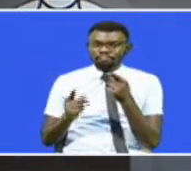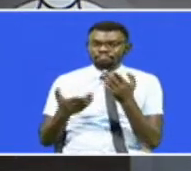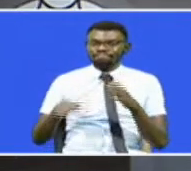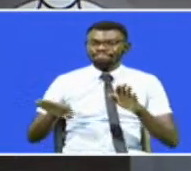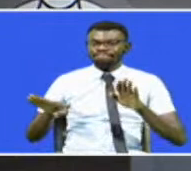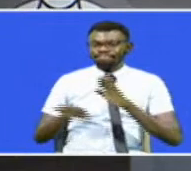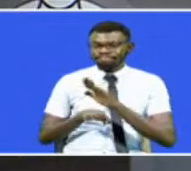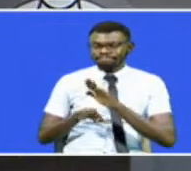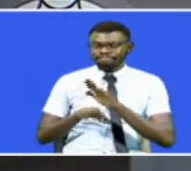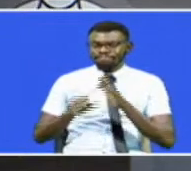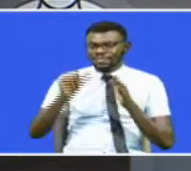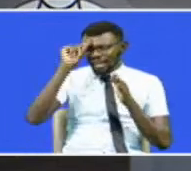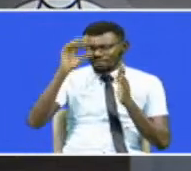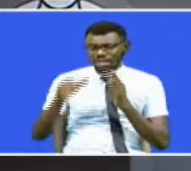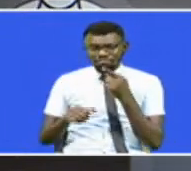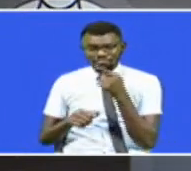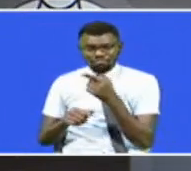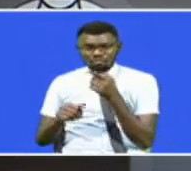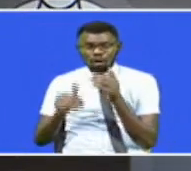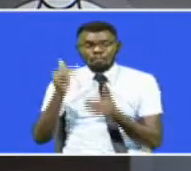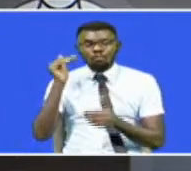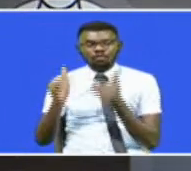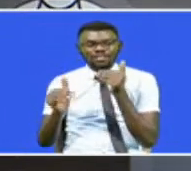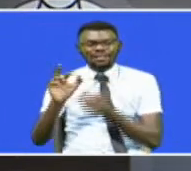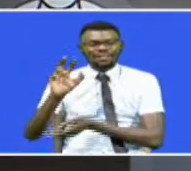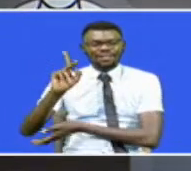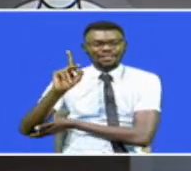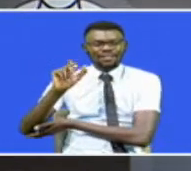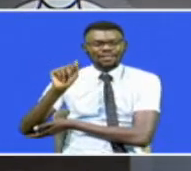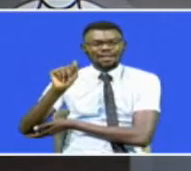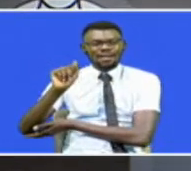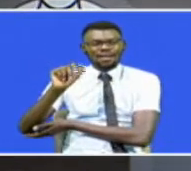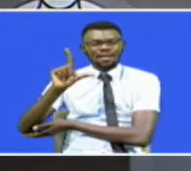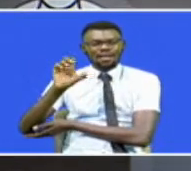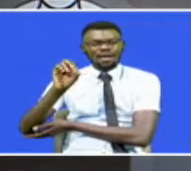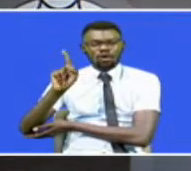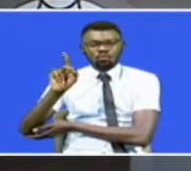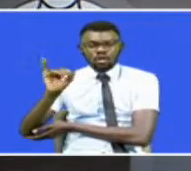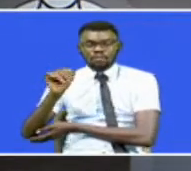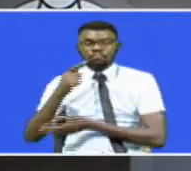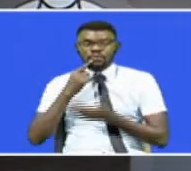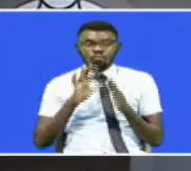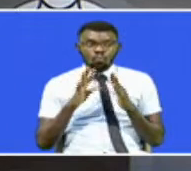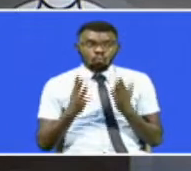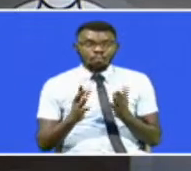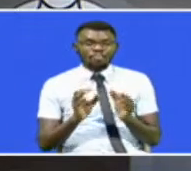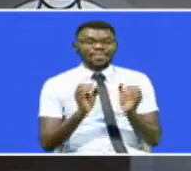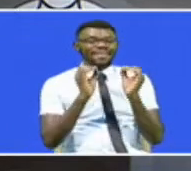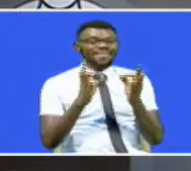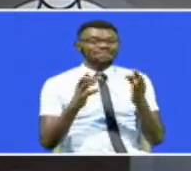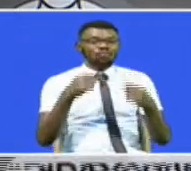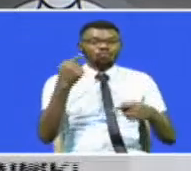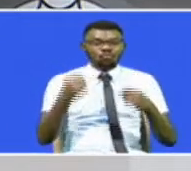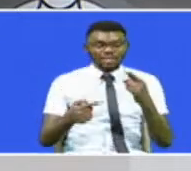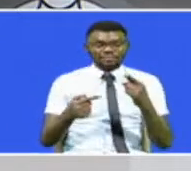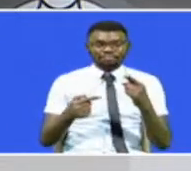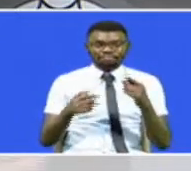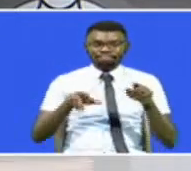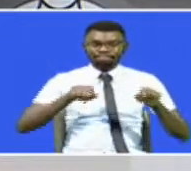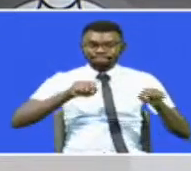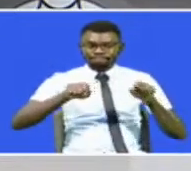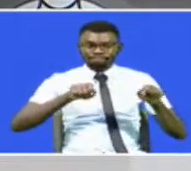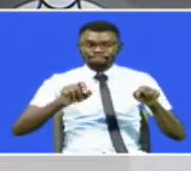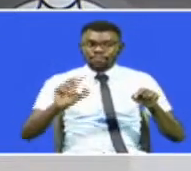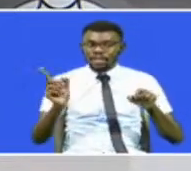ugavana kwa tiketi ya muungano wa Azimio Profesa Philip Kaloki amesema ikiwa watapatiwa nafasi ya kuliongoza jiji, basi